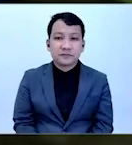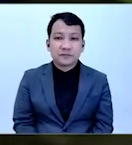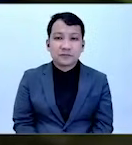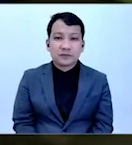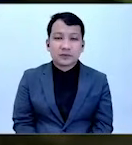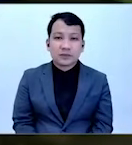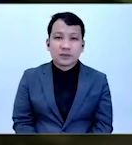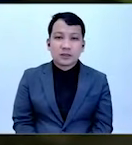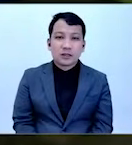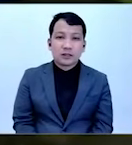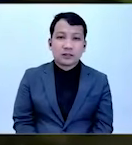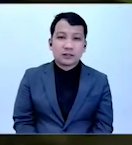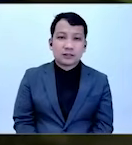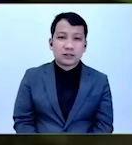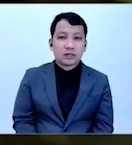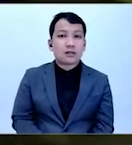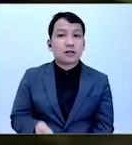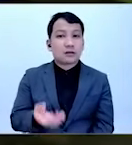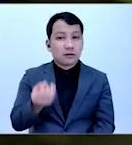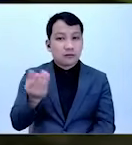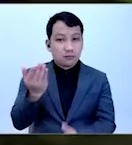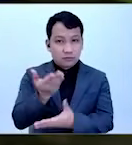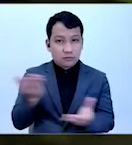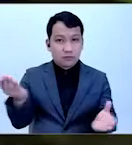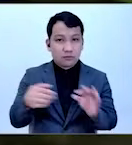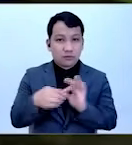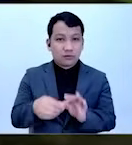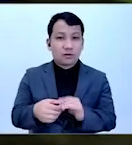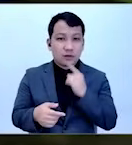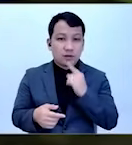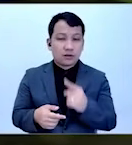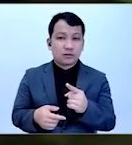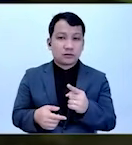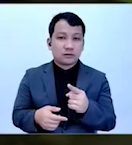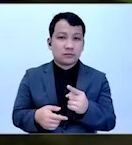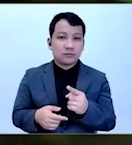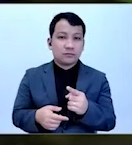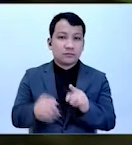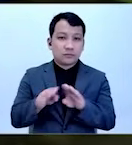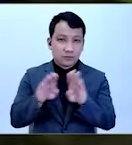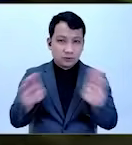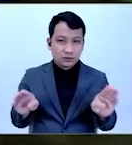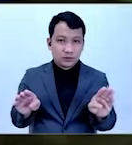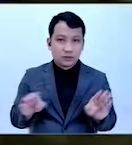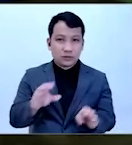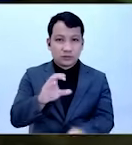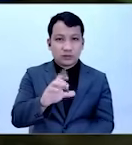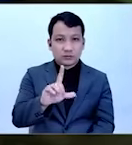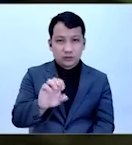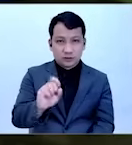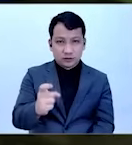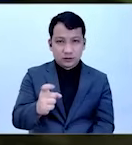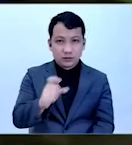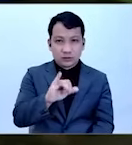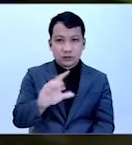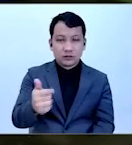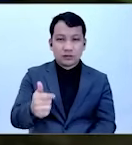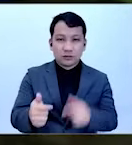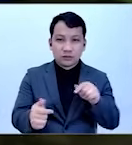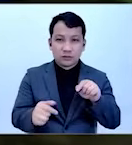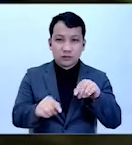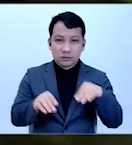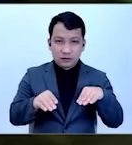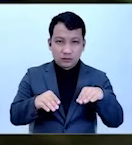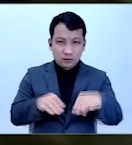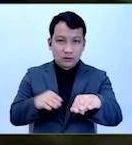Ricky, sinulit na nga ng karamihan sa ating mga kapatid ang pagbubukas ng Calax Silang Aguinaldo Interchange. Dahil